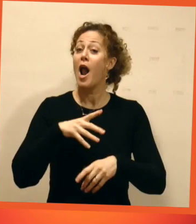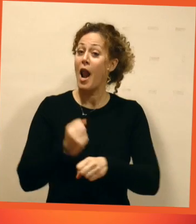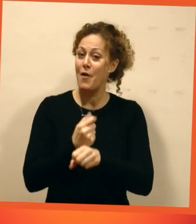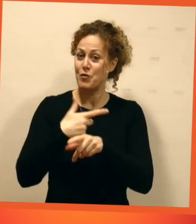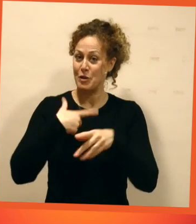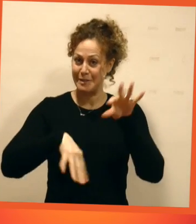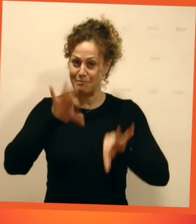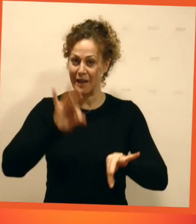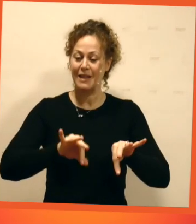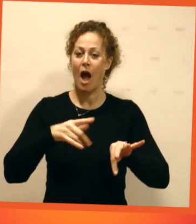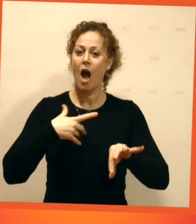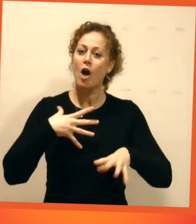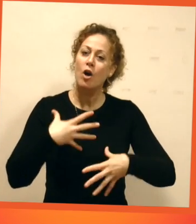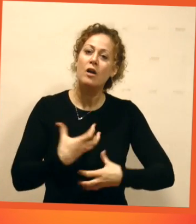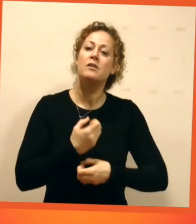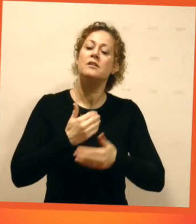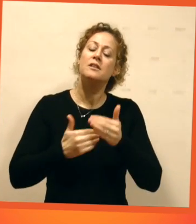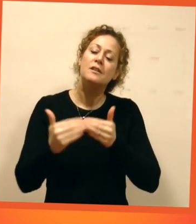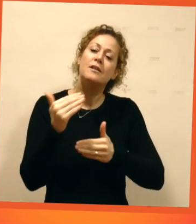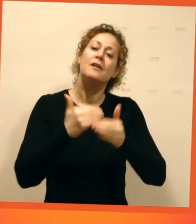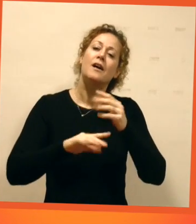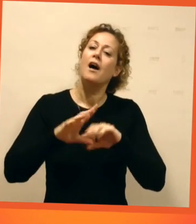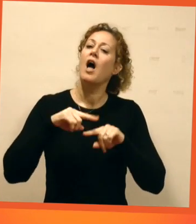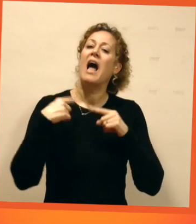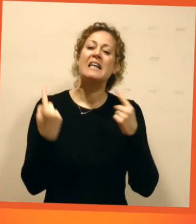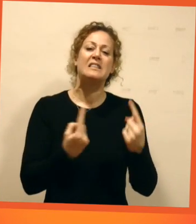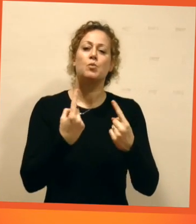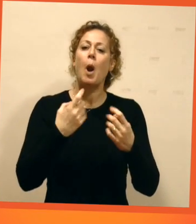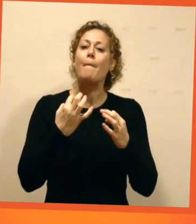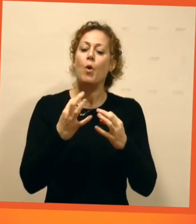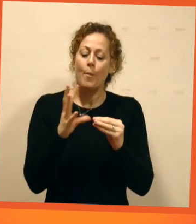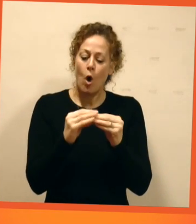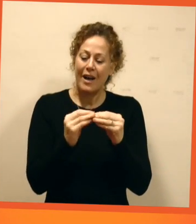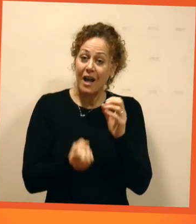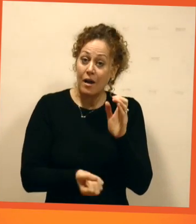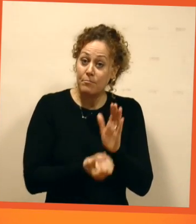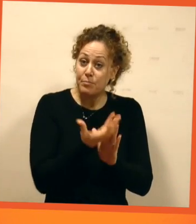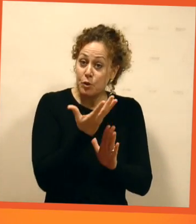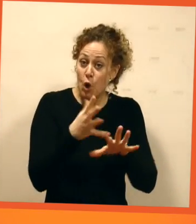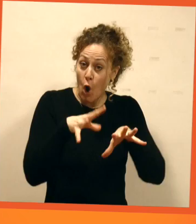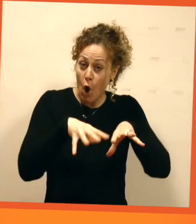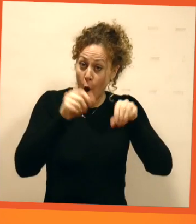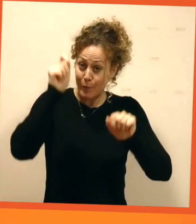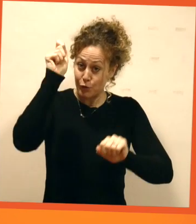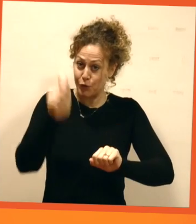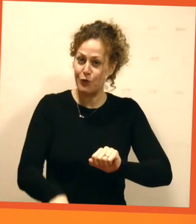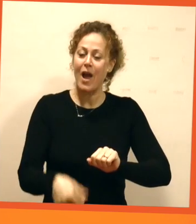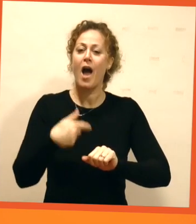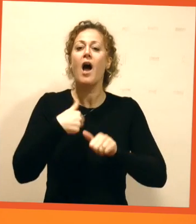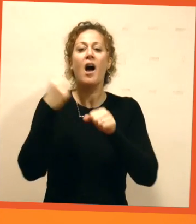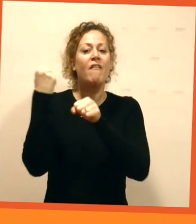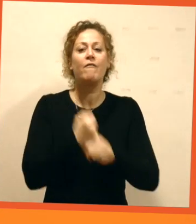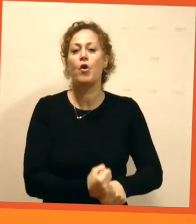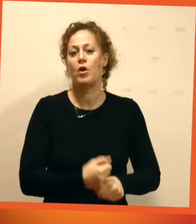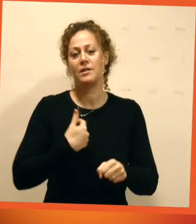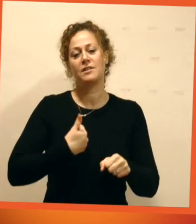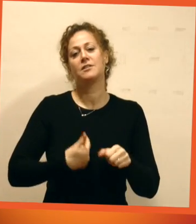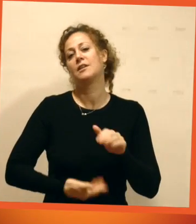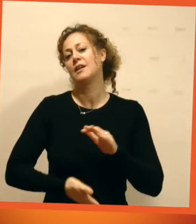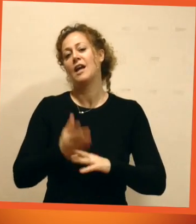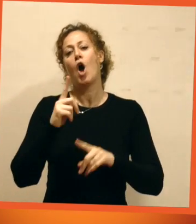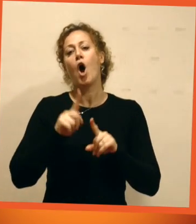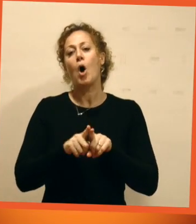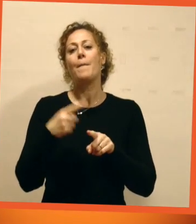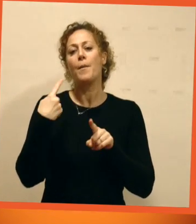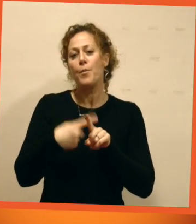la creazione. Vivo questa realtà dalla creazione, ne sono uno dei fondatori, per cui sono una somma di